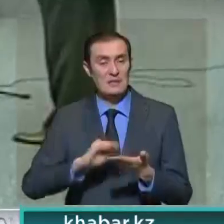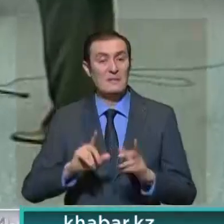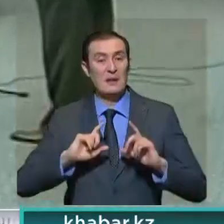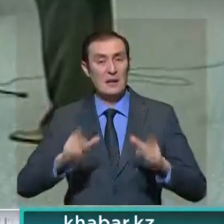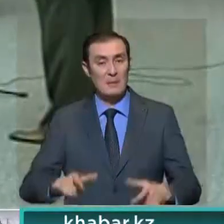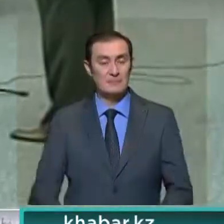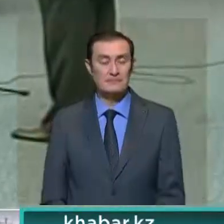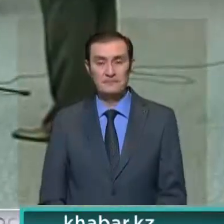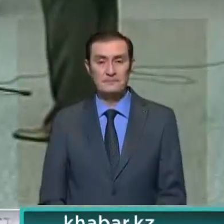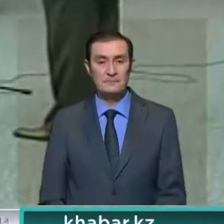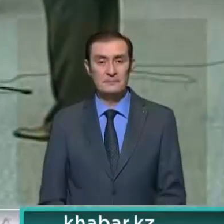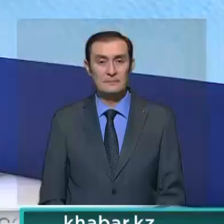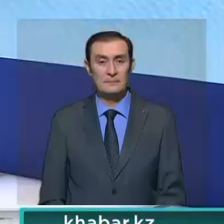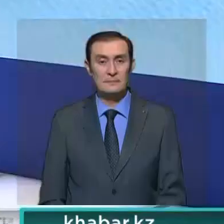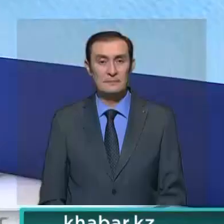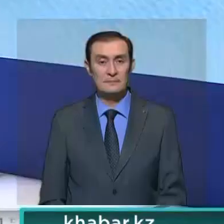телеграме